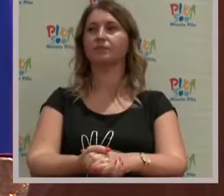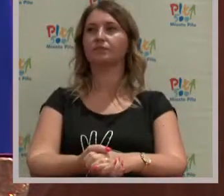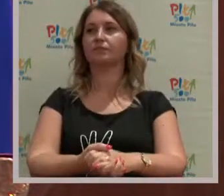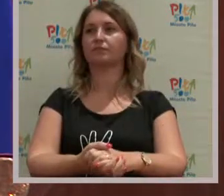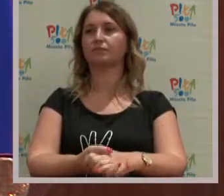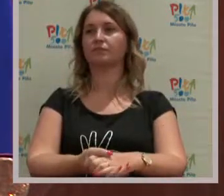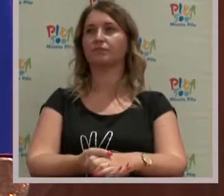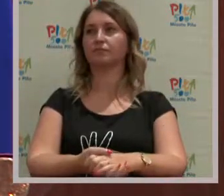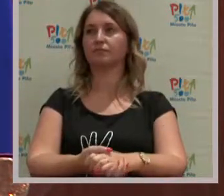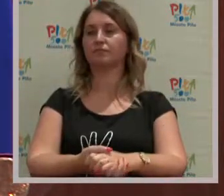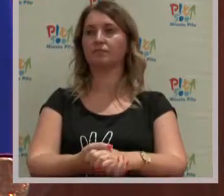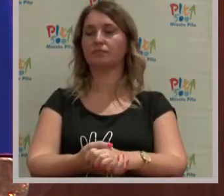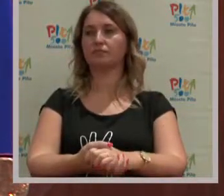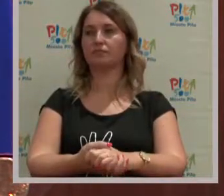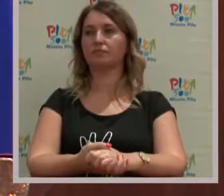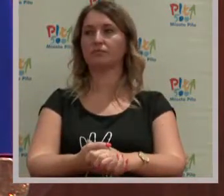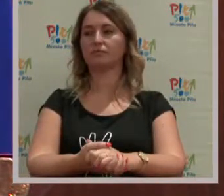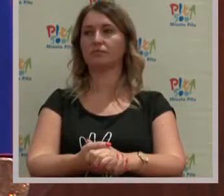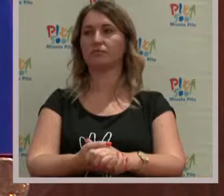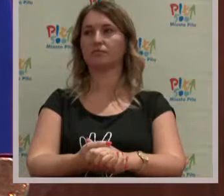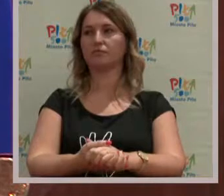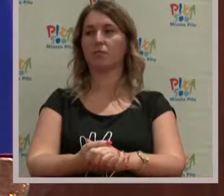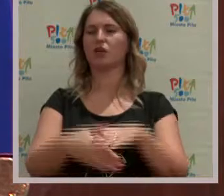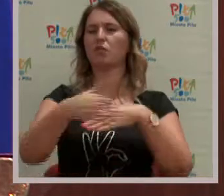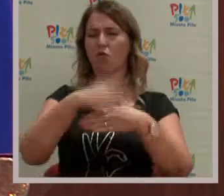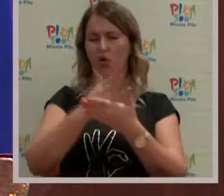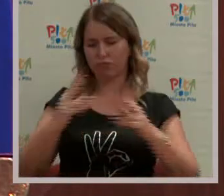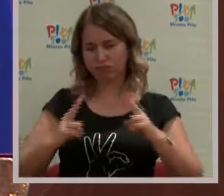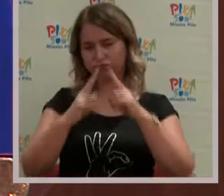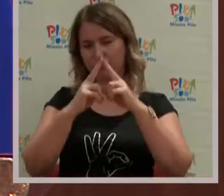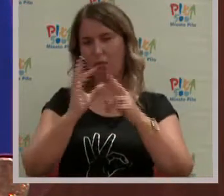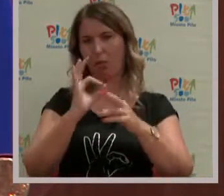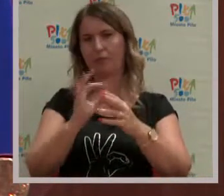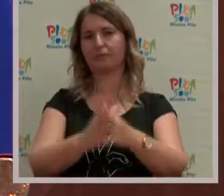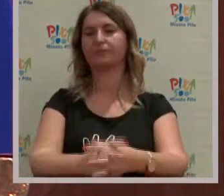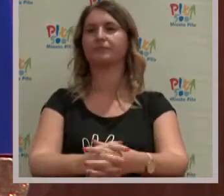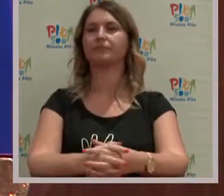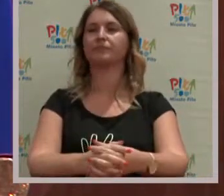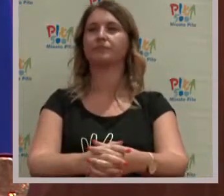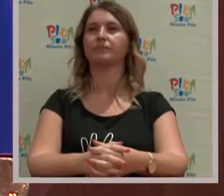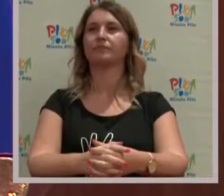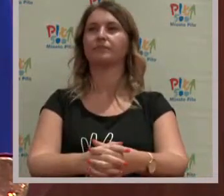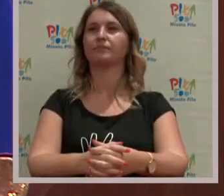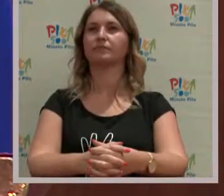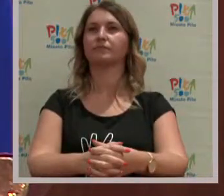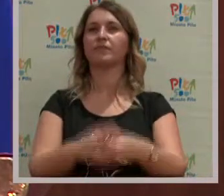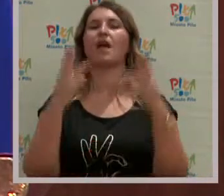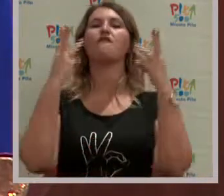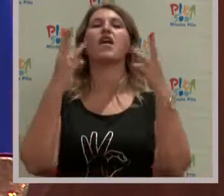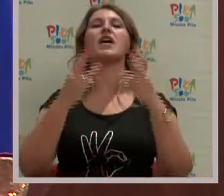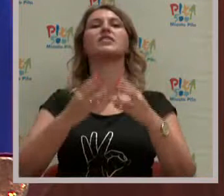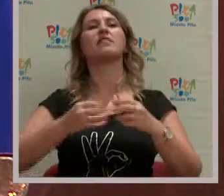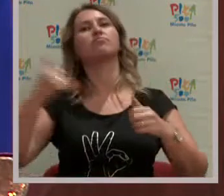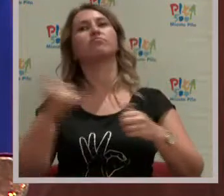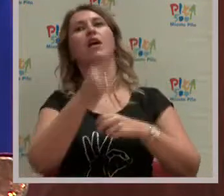tym zakresie do dobrego finału. Wystarczyło od początku po prostu rozmawiać z ludźmi, a nie